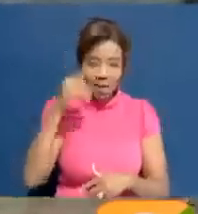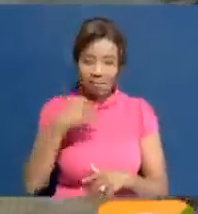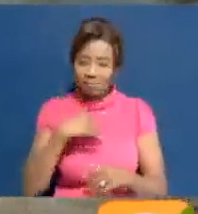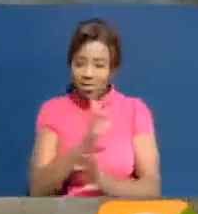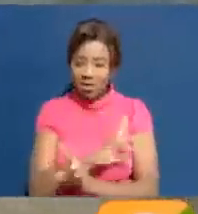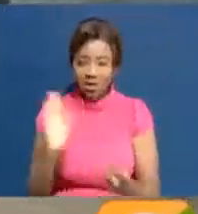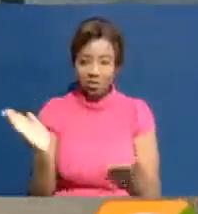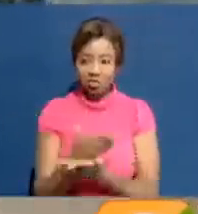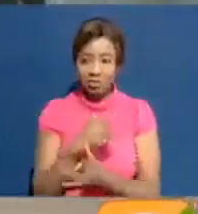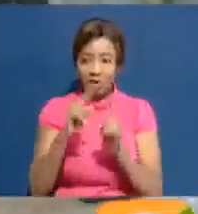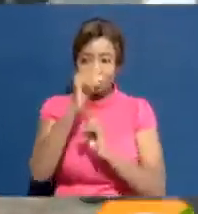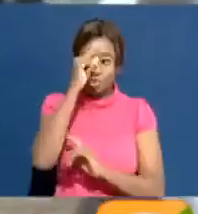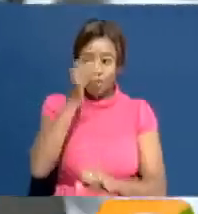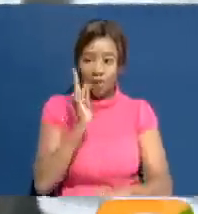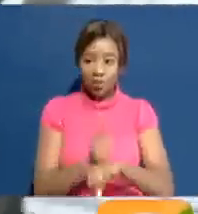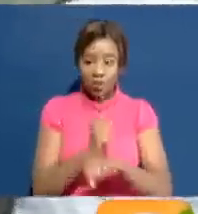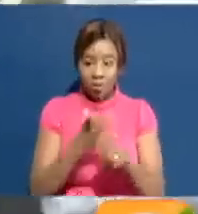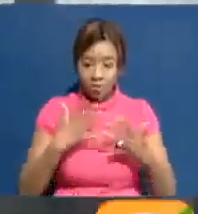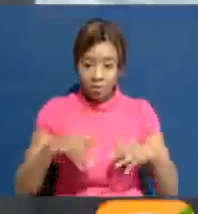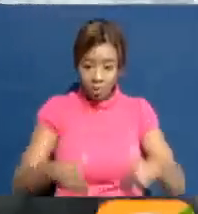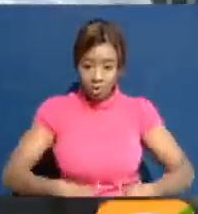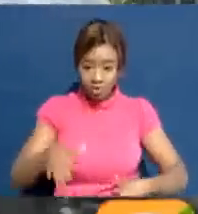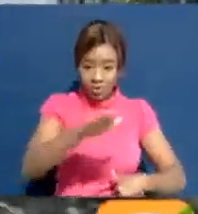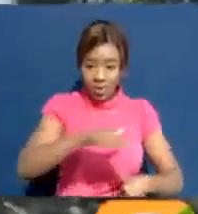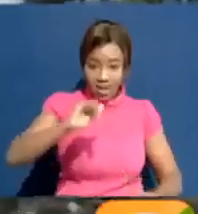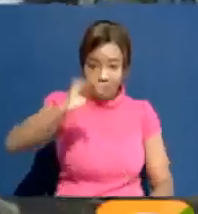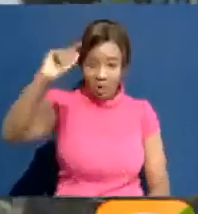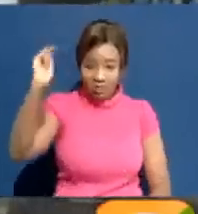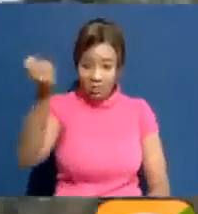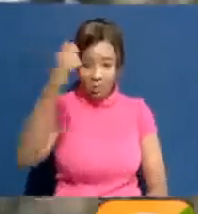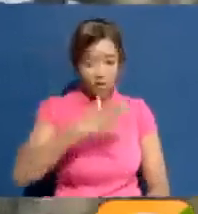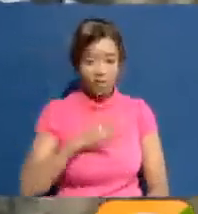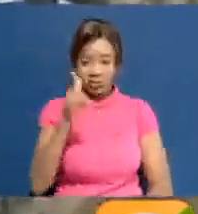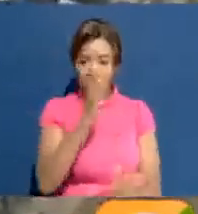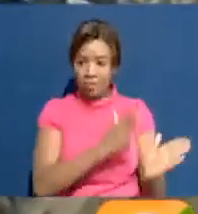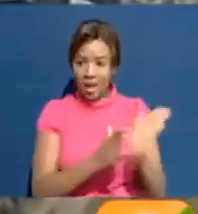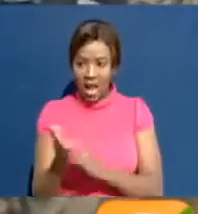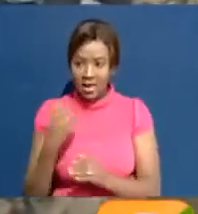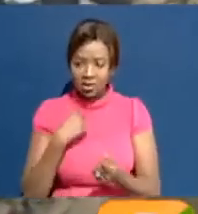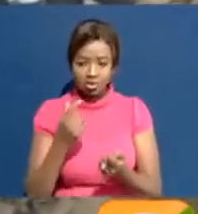Serikali imetoa ushauri kwa vijana kutoka eneo la Mlima Kenya kupinga njama zozote za